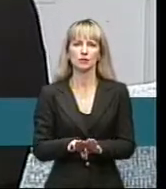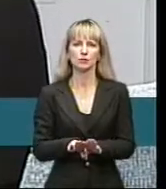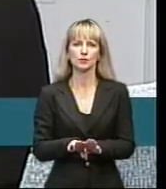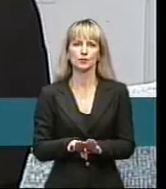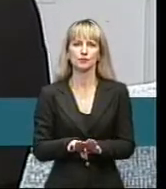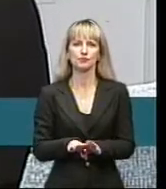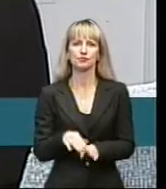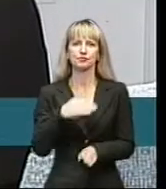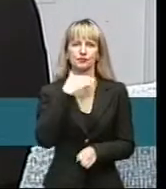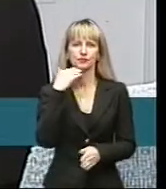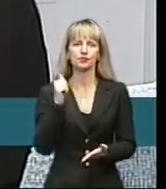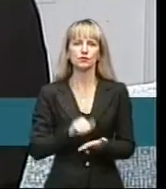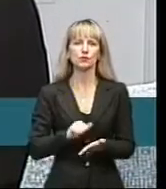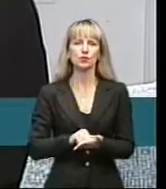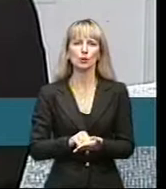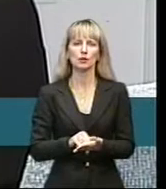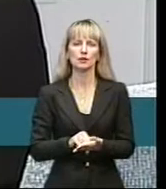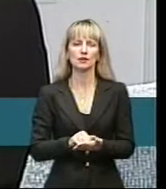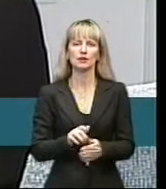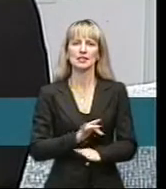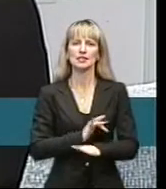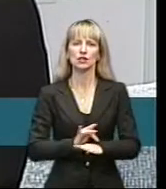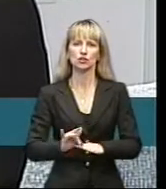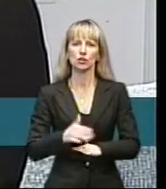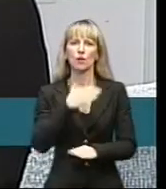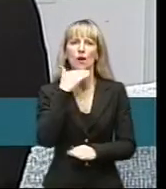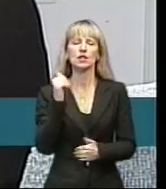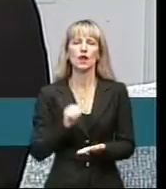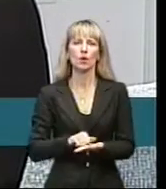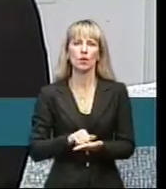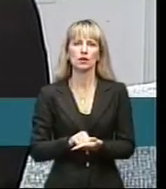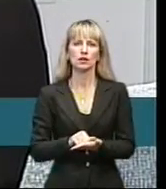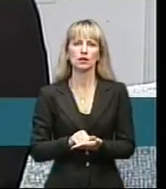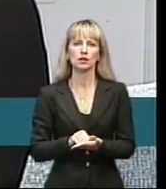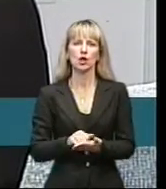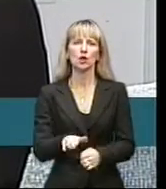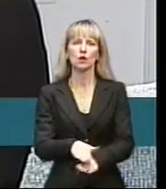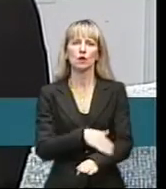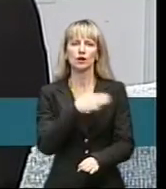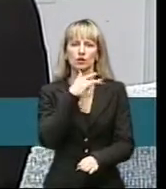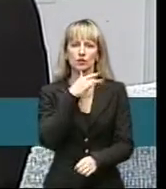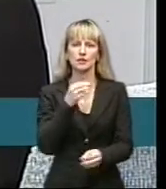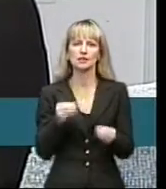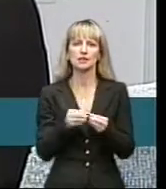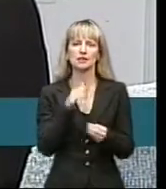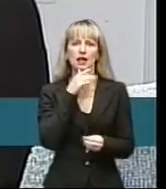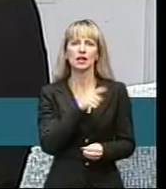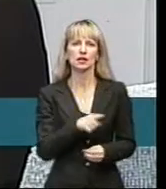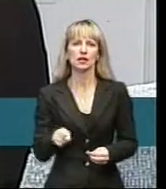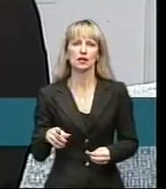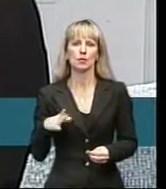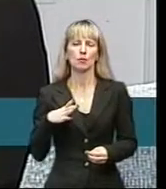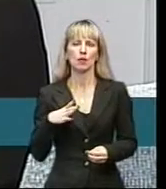Ну, багато документів знищено, багато документів довгий час, десятиліття були під